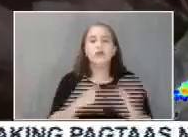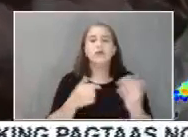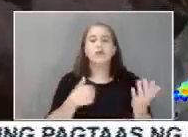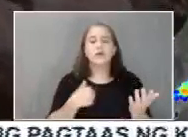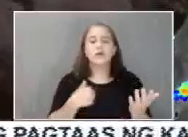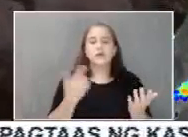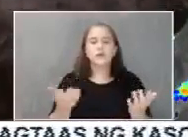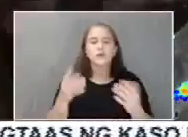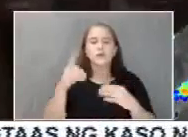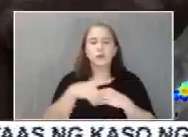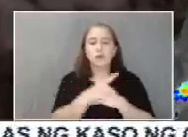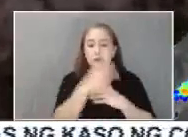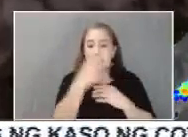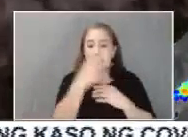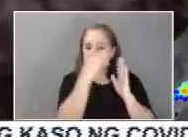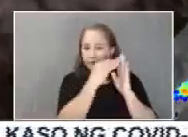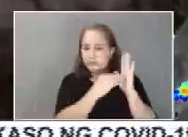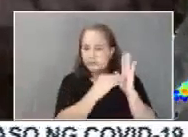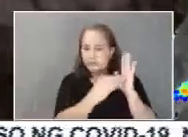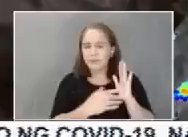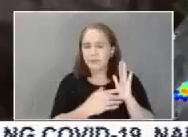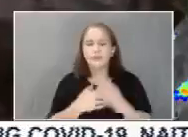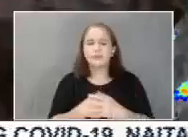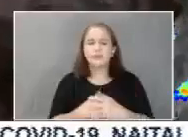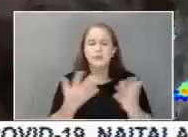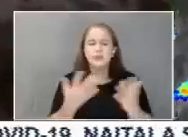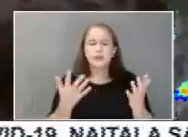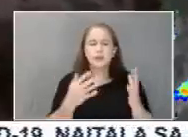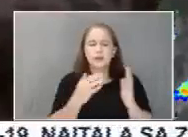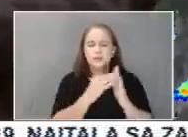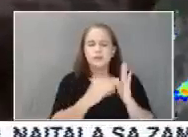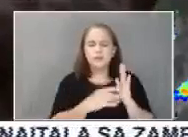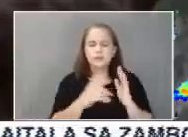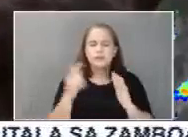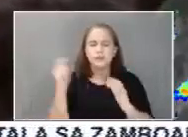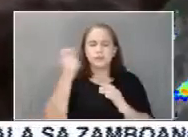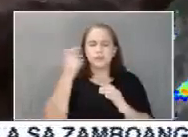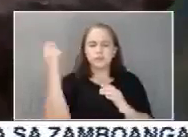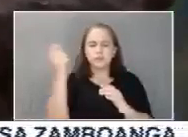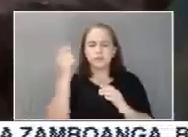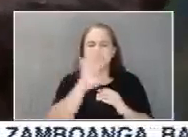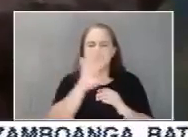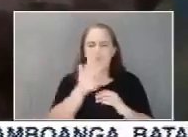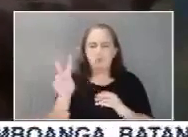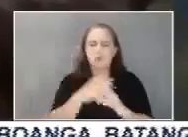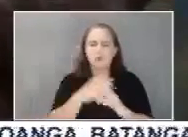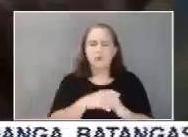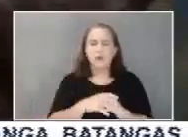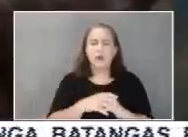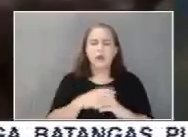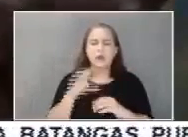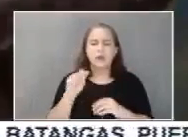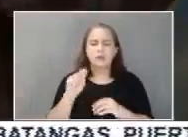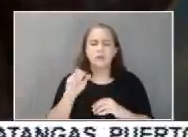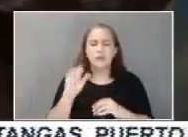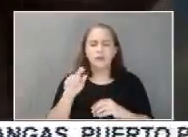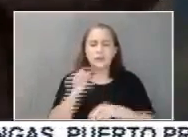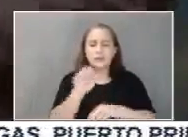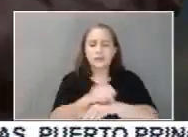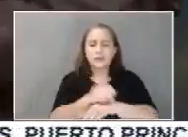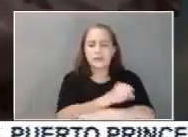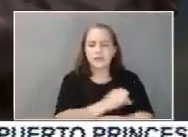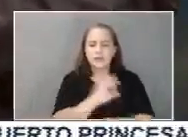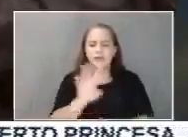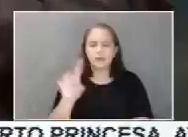sa mga maglalayag sa karagatan gamit ang mga maliliit na sasakyang pandagat. Sumikat ang araw kaninang 5:29 a.m. at